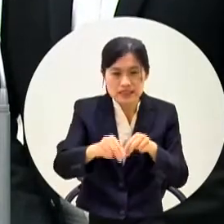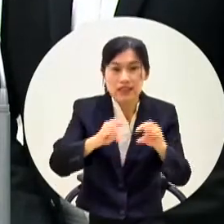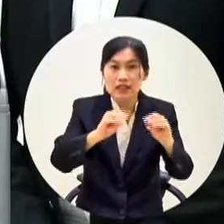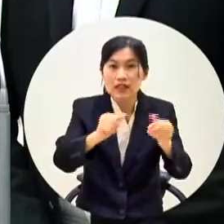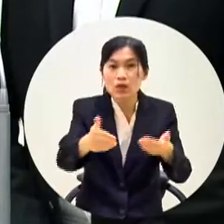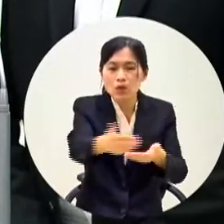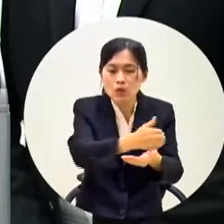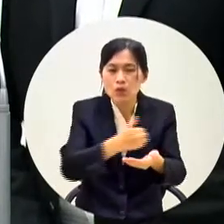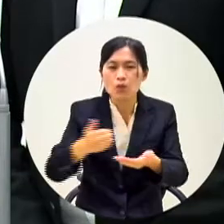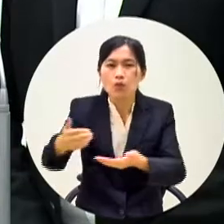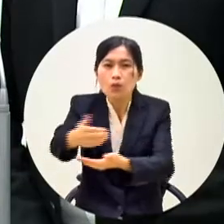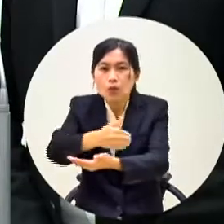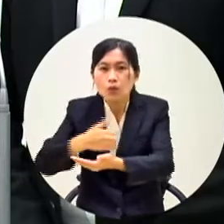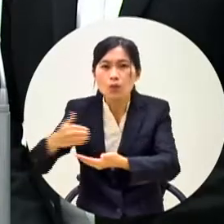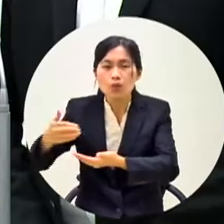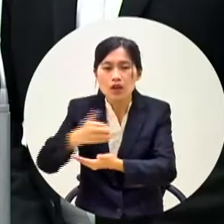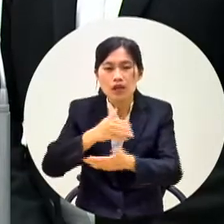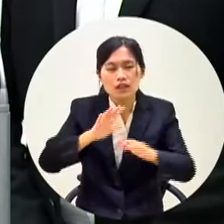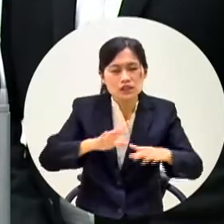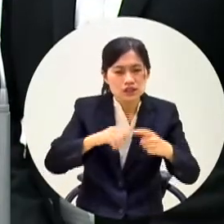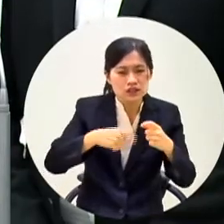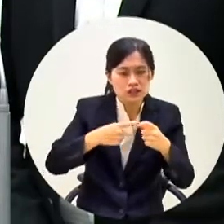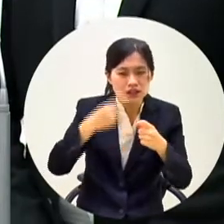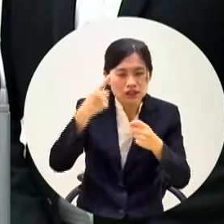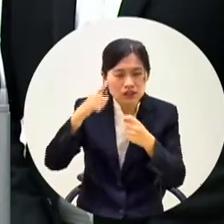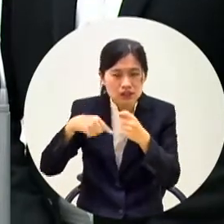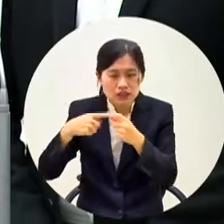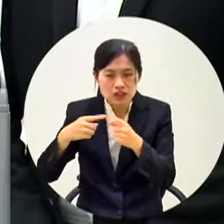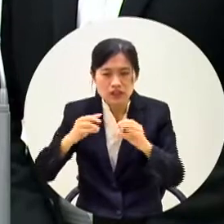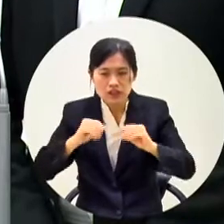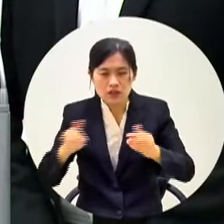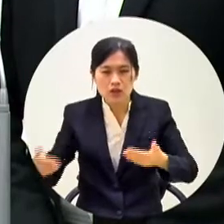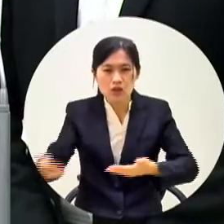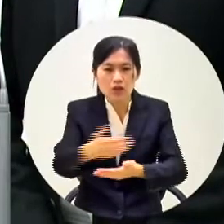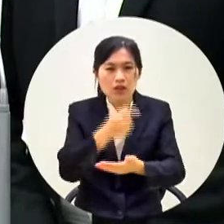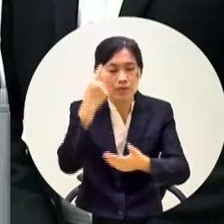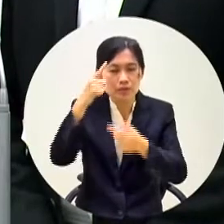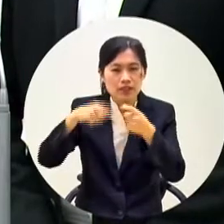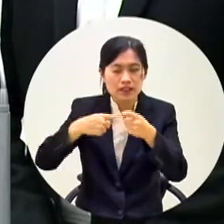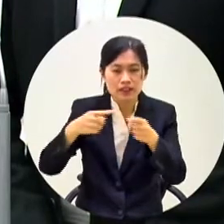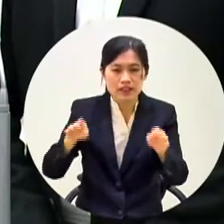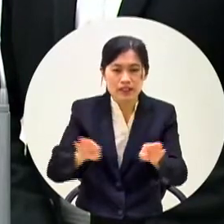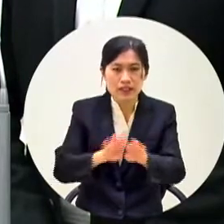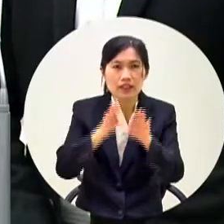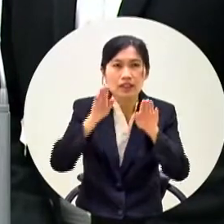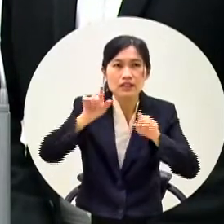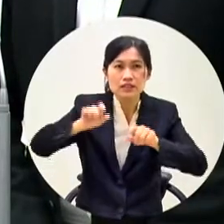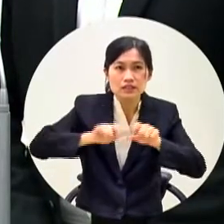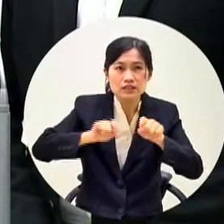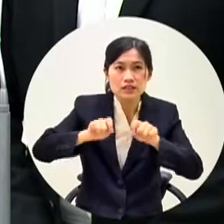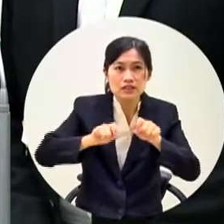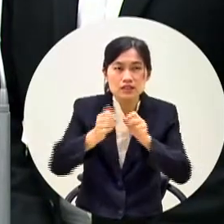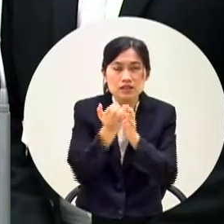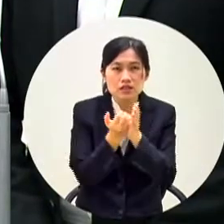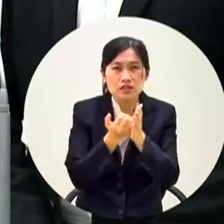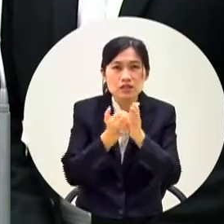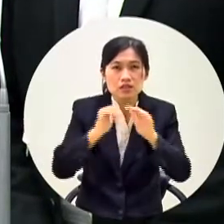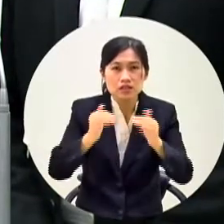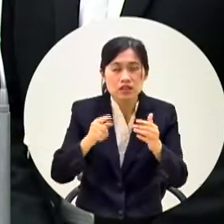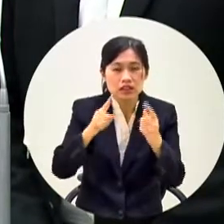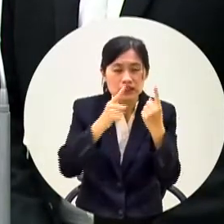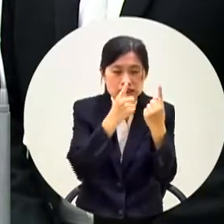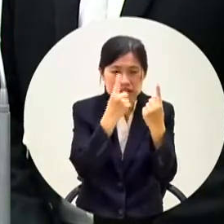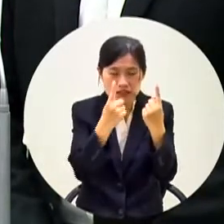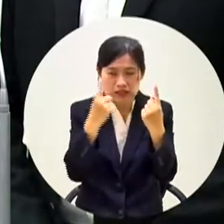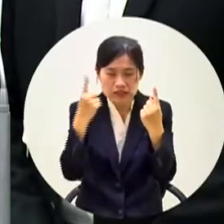取得，啊，今年甲明年都一面取得用地，那明年就会启动那个设计， 那预计是大概111年，我们